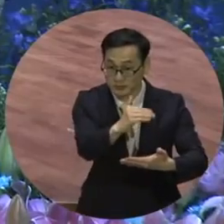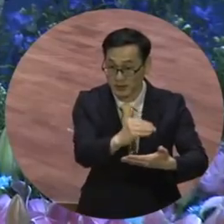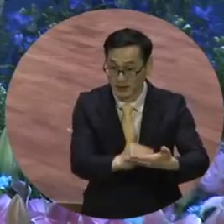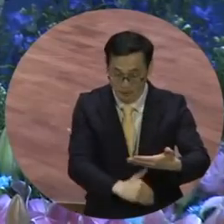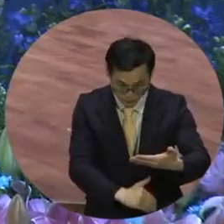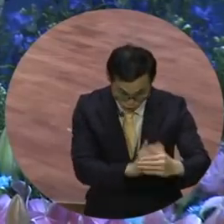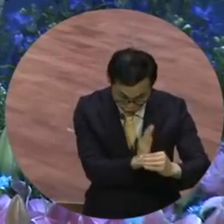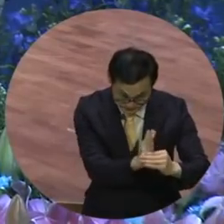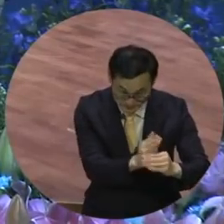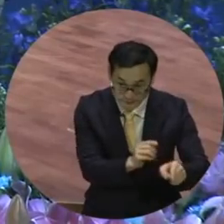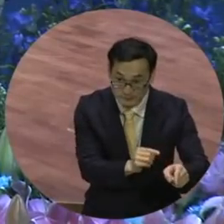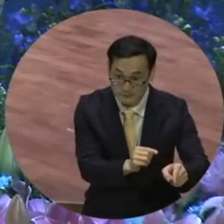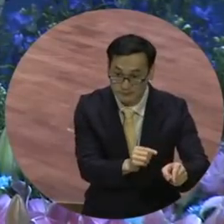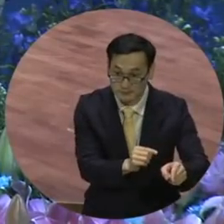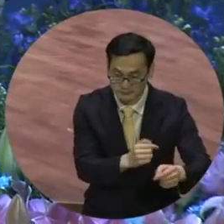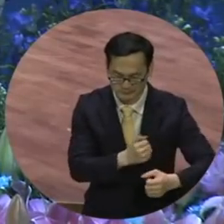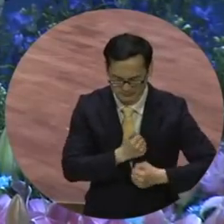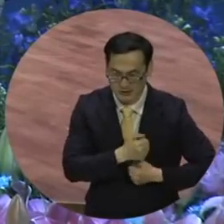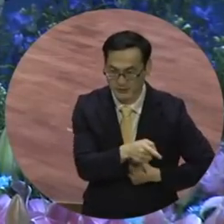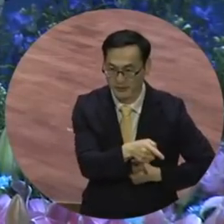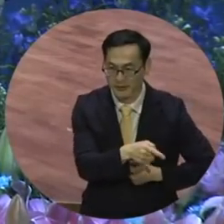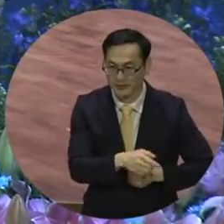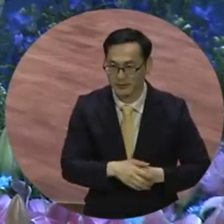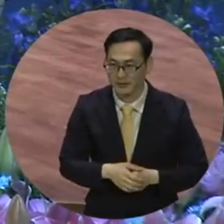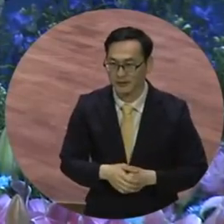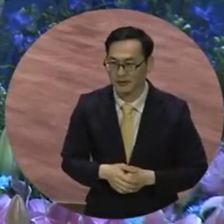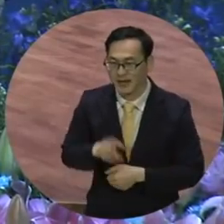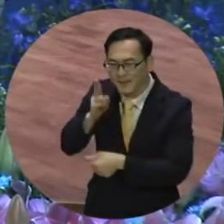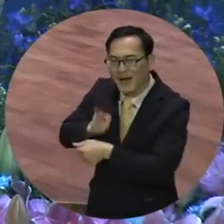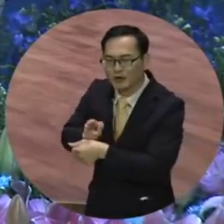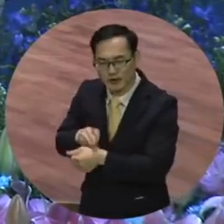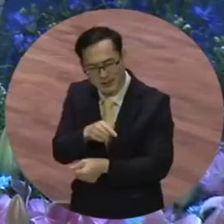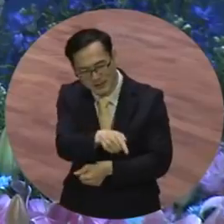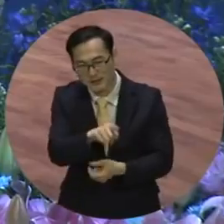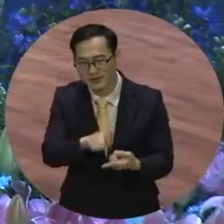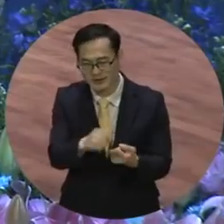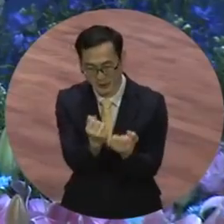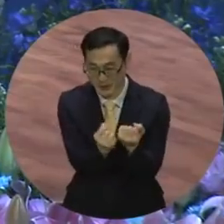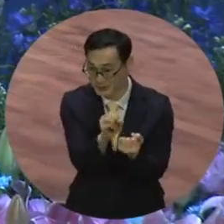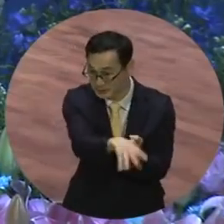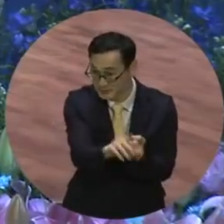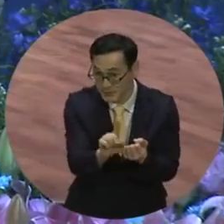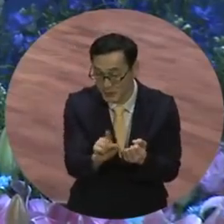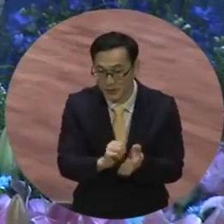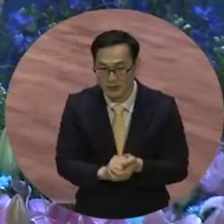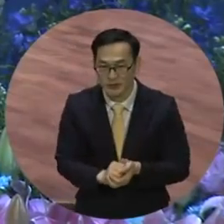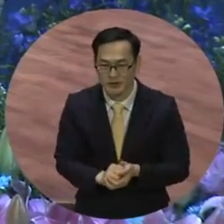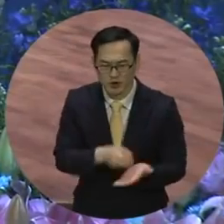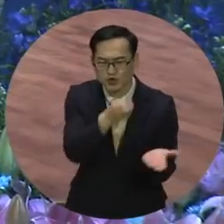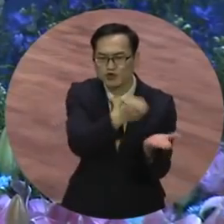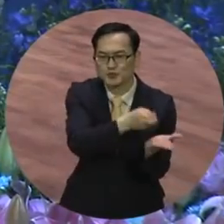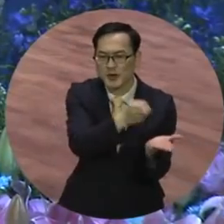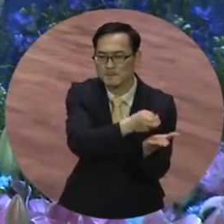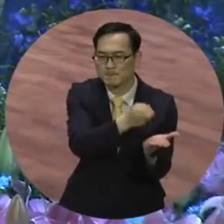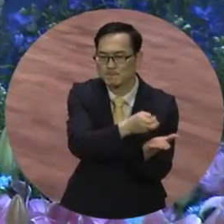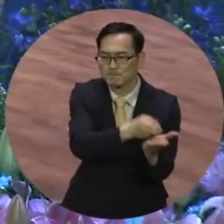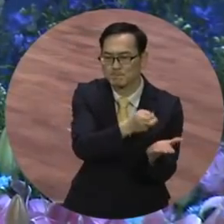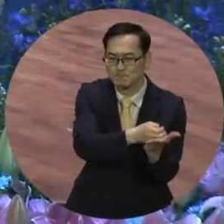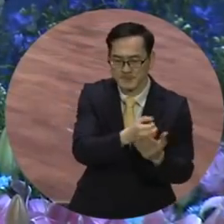사도 바울이 이렇게 아브라함 예를 든 이유가 있어요. 당시 이 유대인들은 율법을